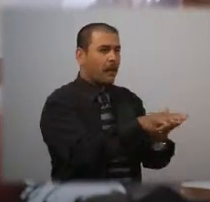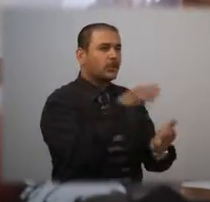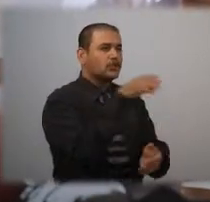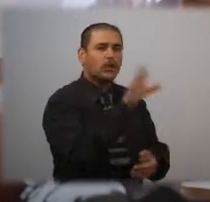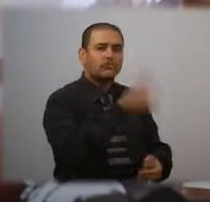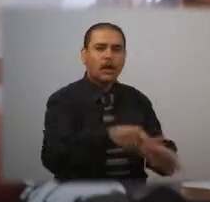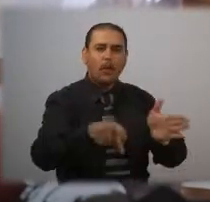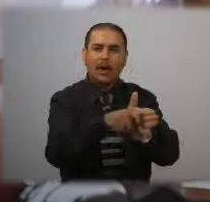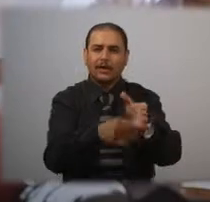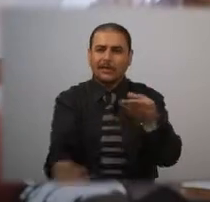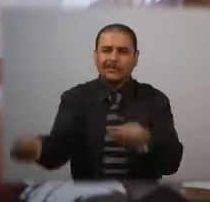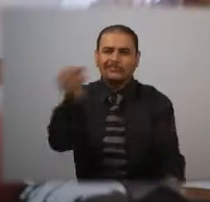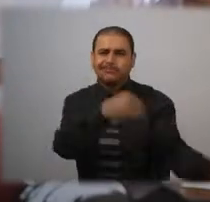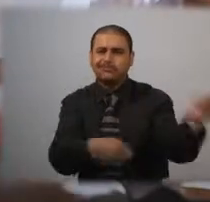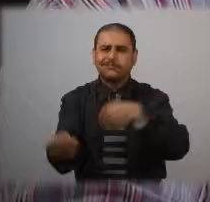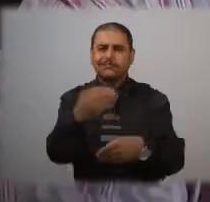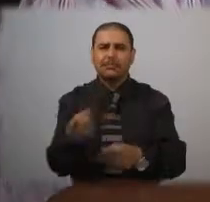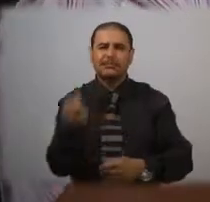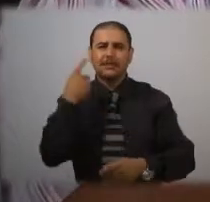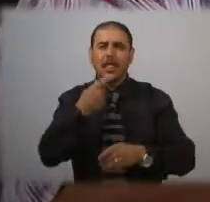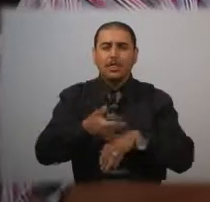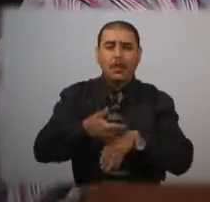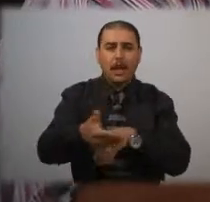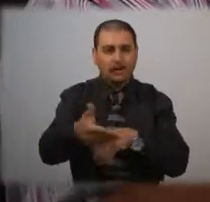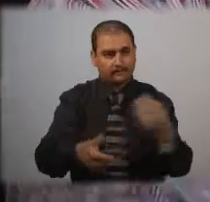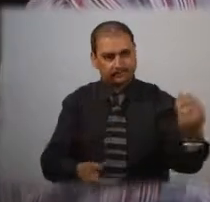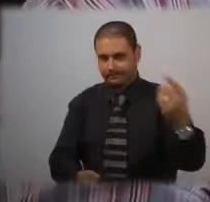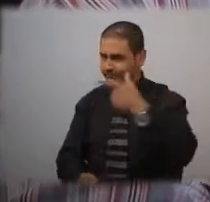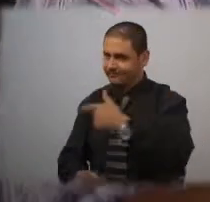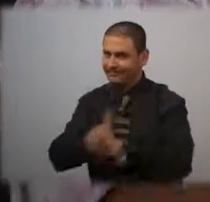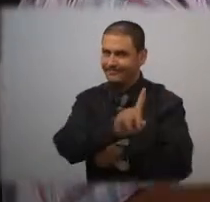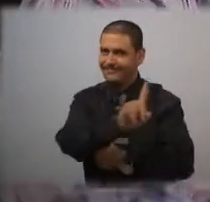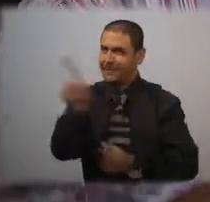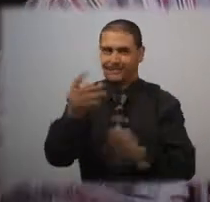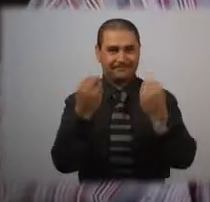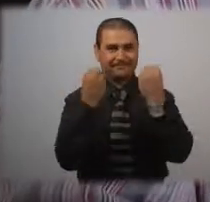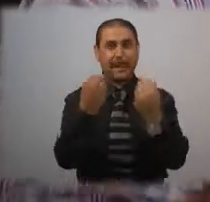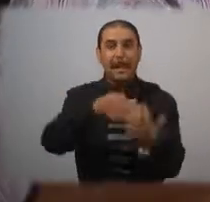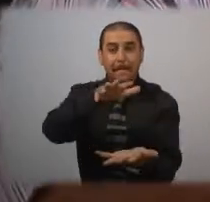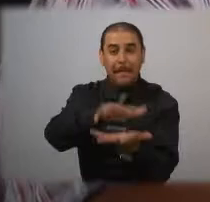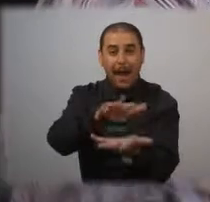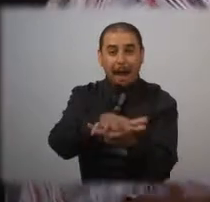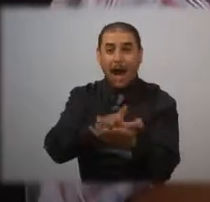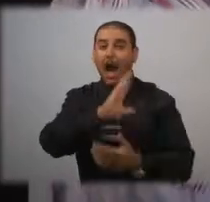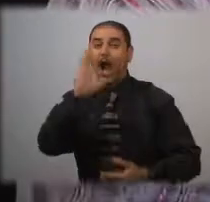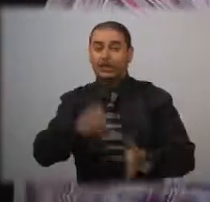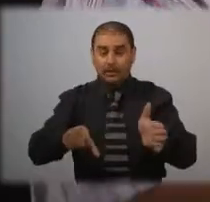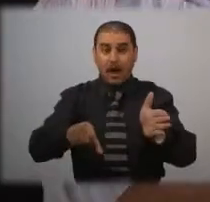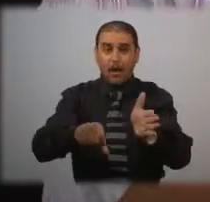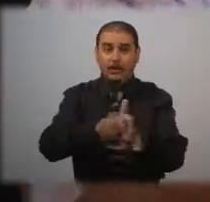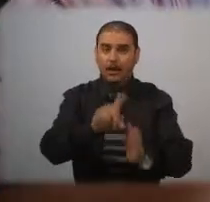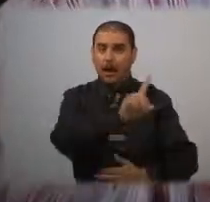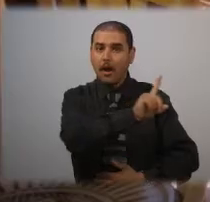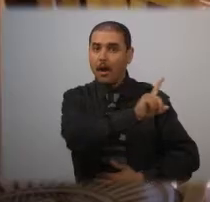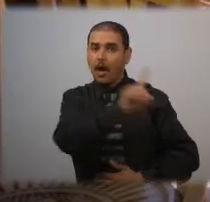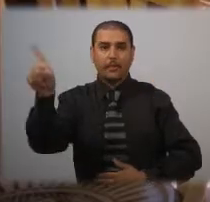وبتطول وبتتلفلف جوا بتتضبط بتتلفلف يا بني ادم المحاكم مش هيك شغلها المحاكم مفتوحه للكل وما حدا بيقدر يتدخل فيها